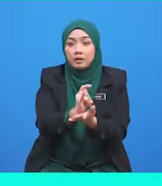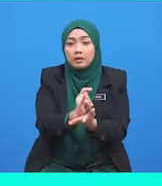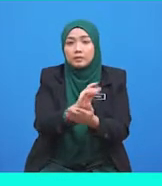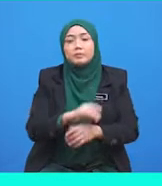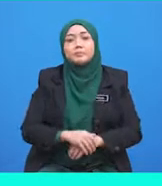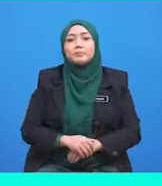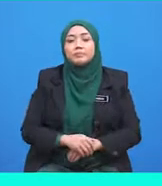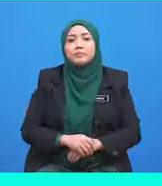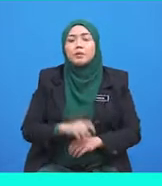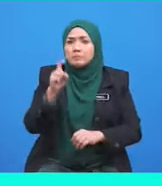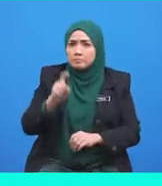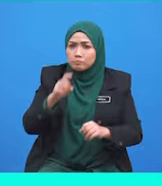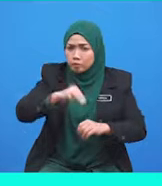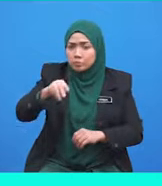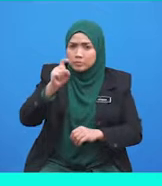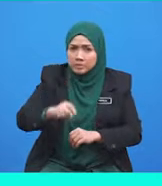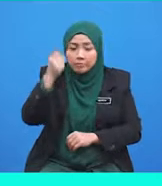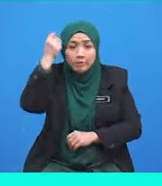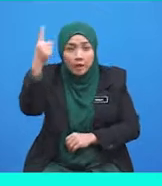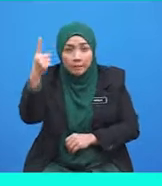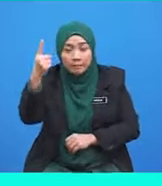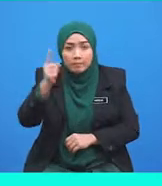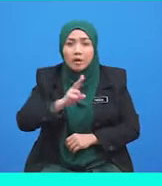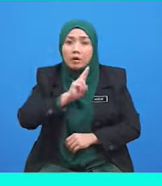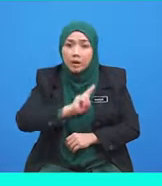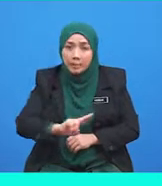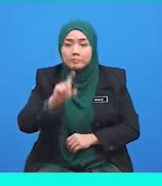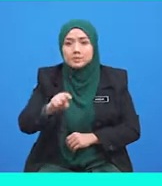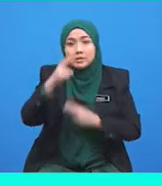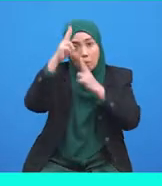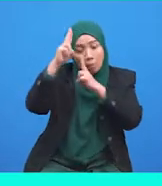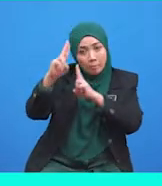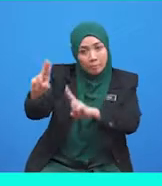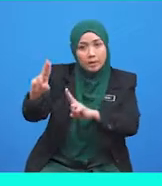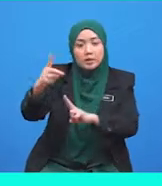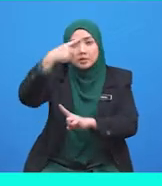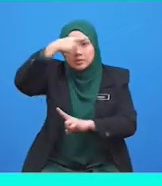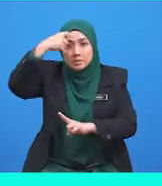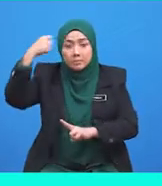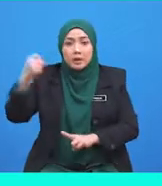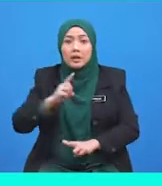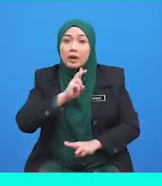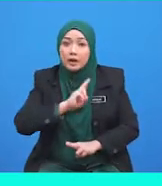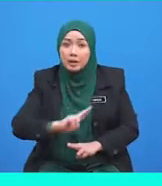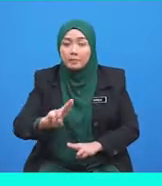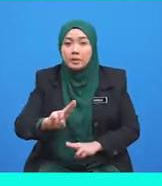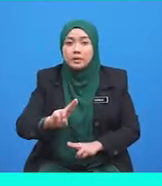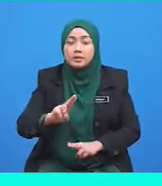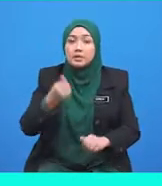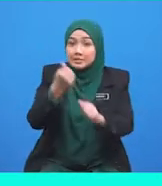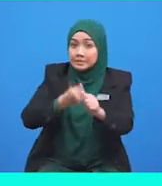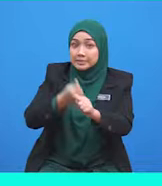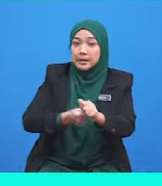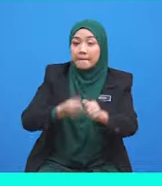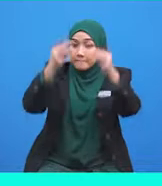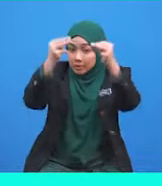perlu memahami dengan baik kerana agama perlu dihormati kerana agama adalah pegangan